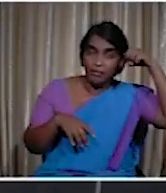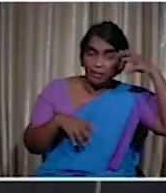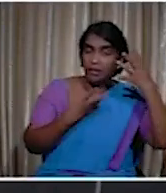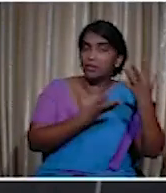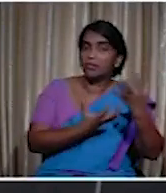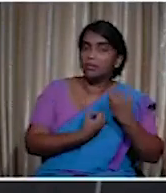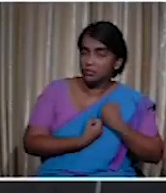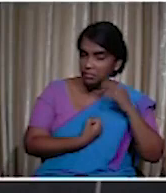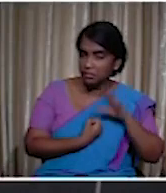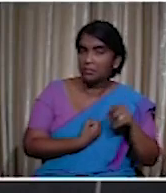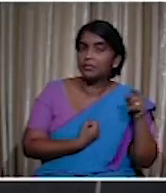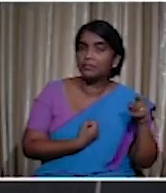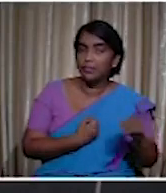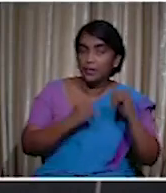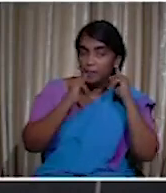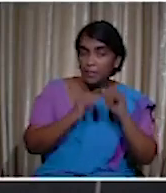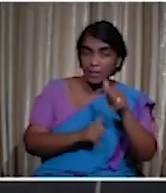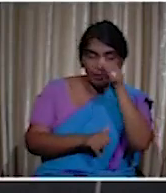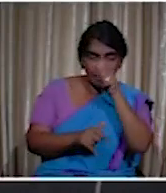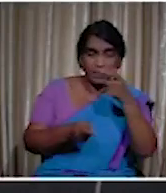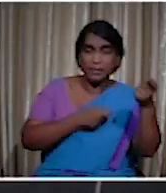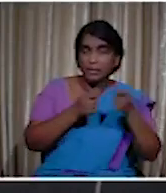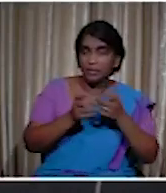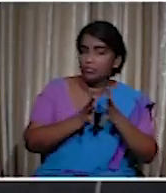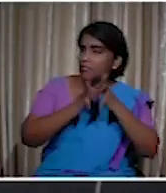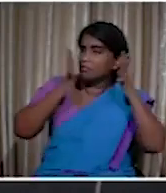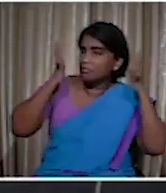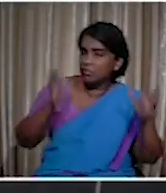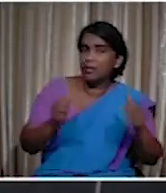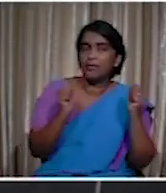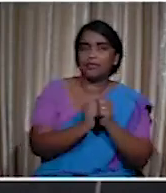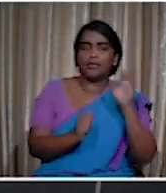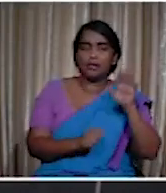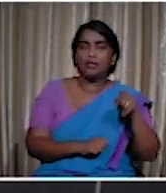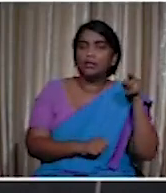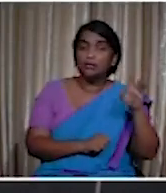ලබා ගැනීම සම්බන්ධයෙන් දූෂණය පිළිබඳව විශාල චෝදනා තියෙනවා. ඒව හොයන්න ඕන.